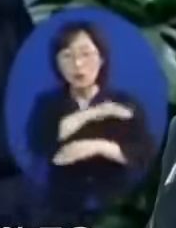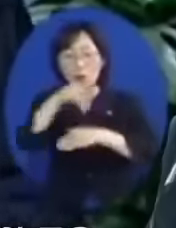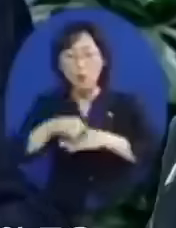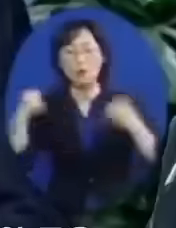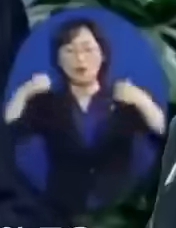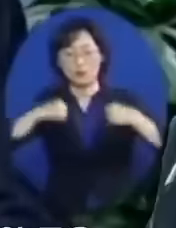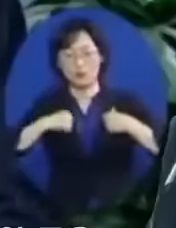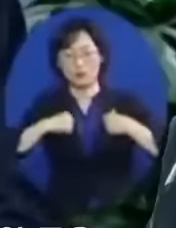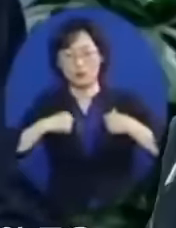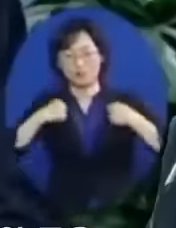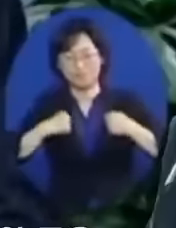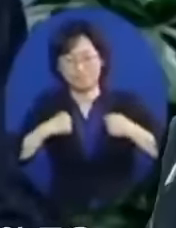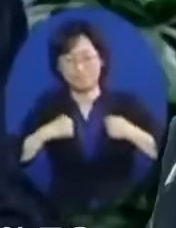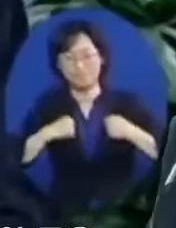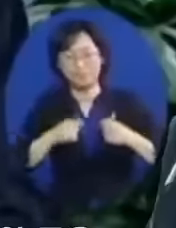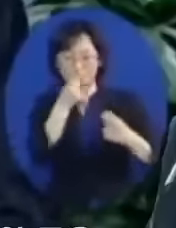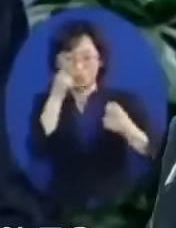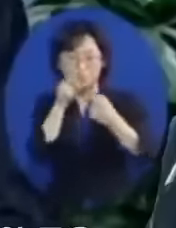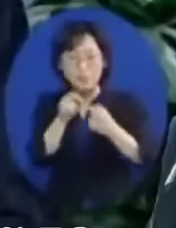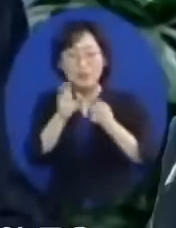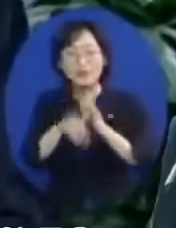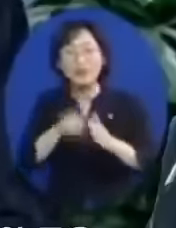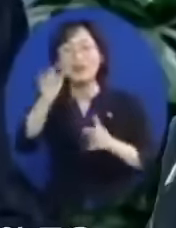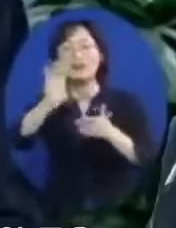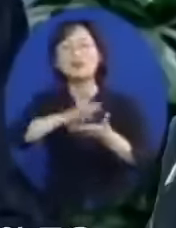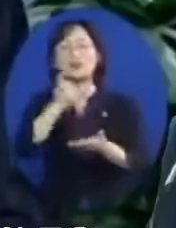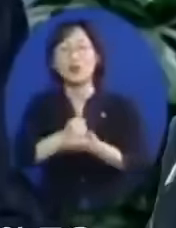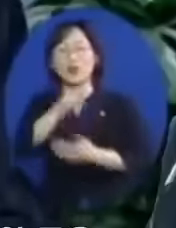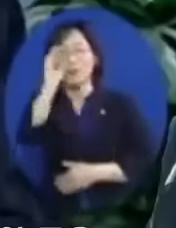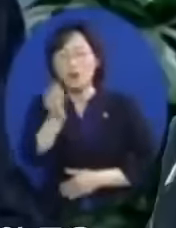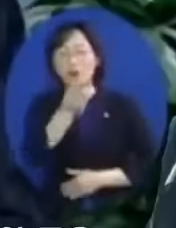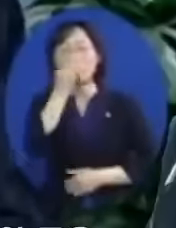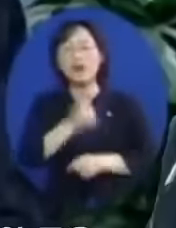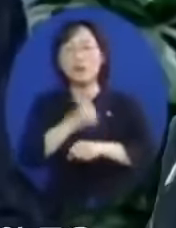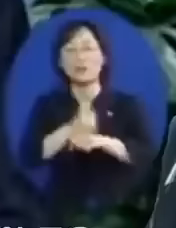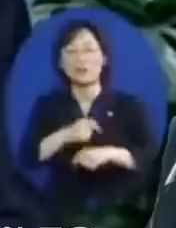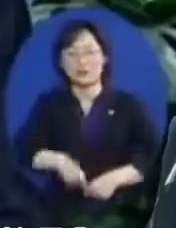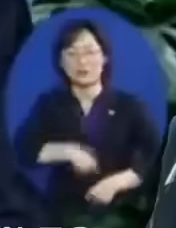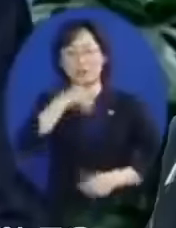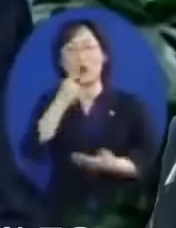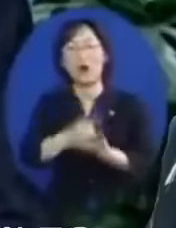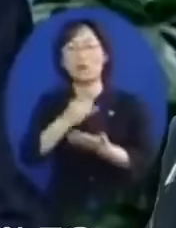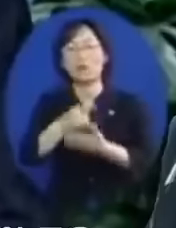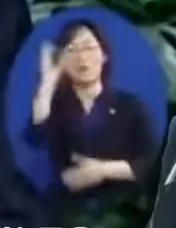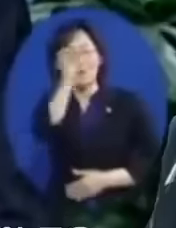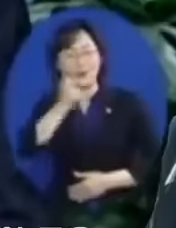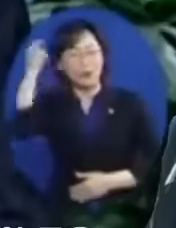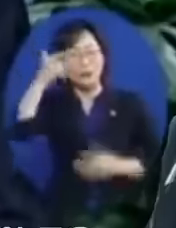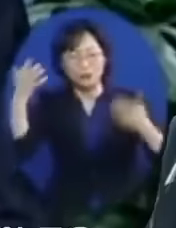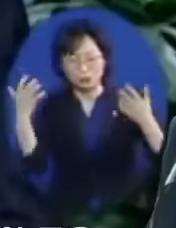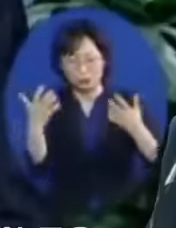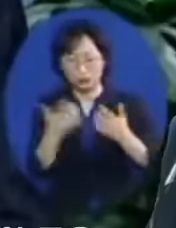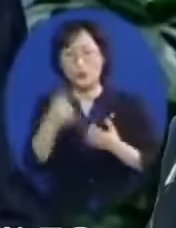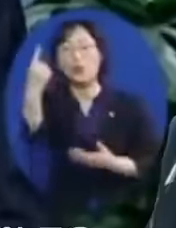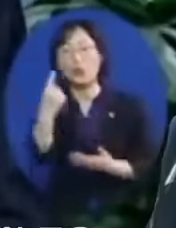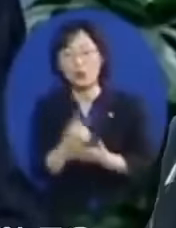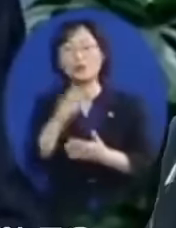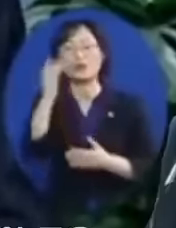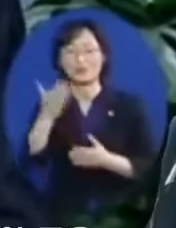짊어지고 친밀할 때 그리스도의 거룩함과 의로움과 성령 충만이 우리에게 다가오는